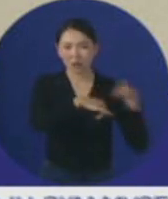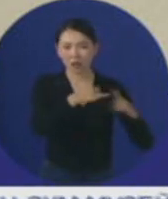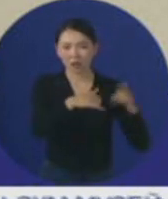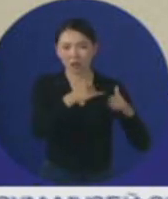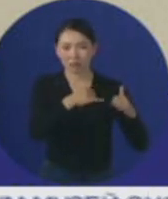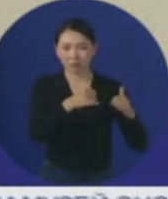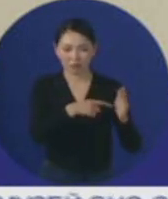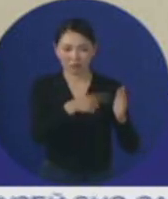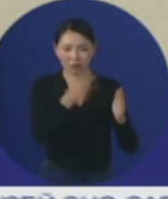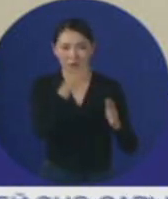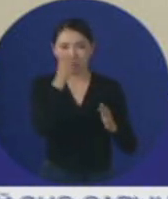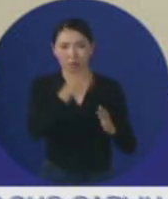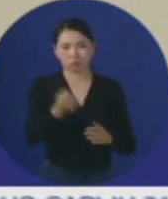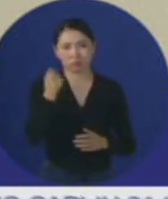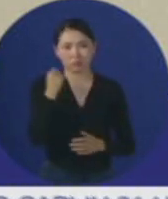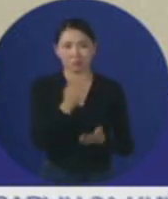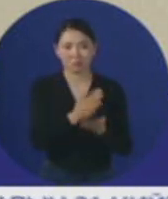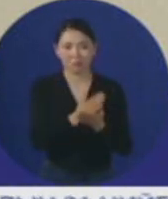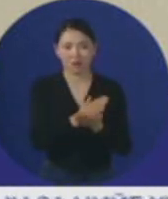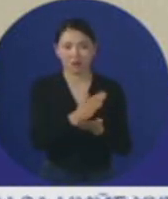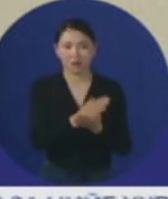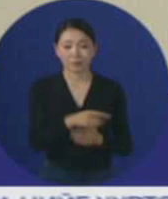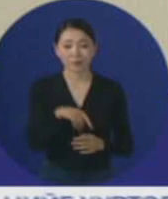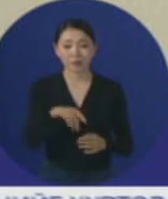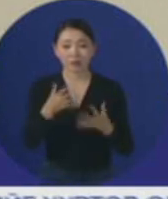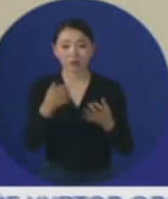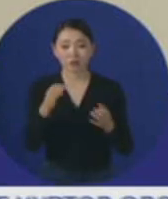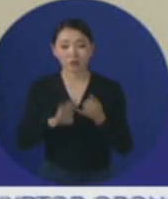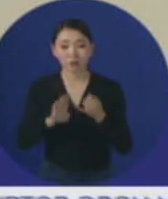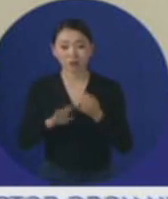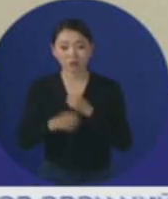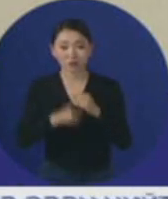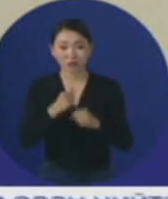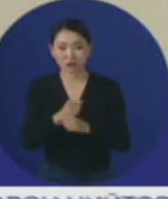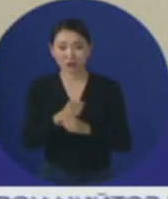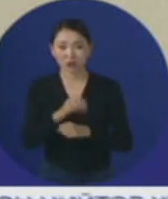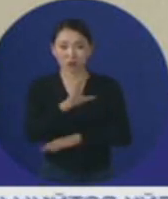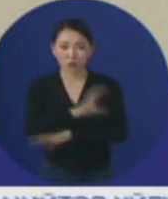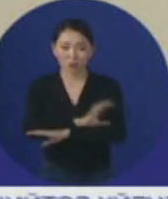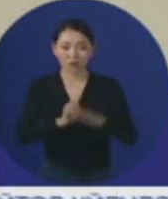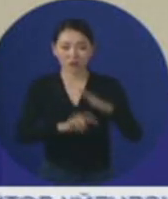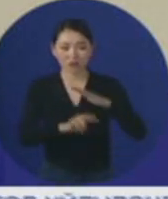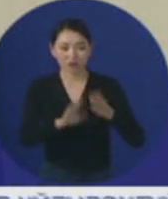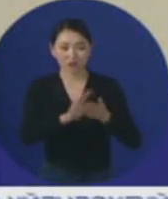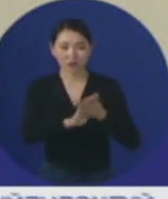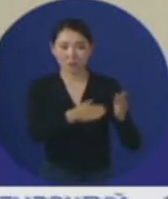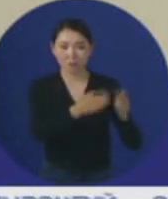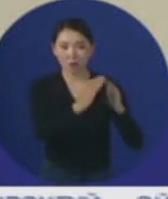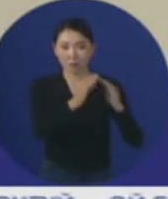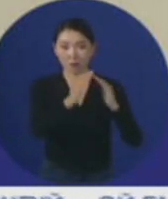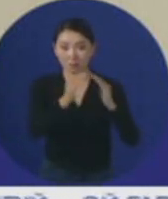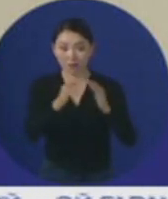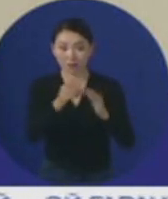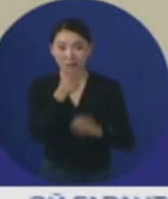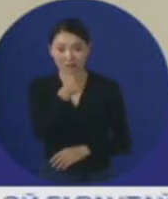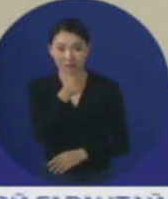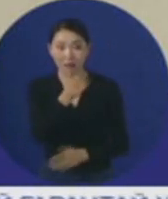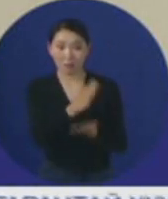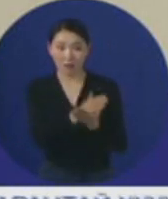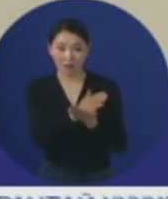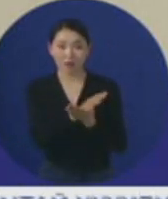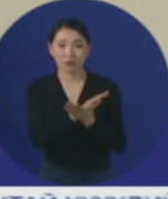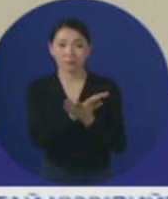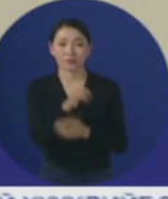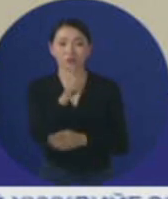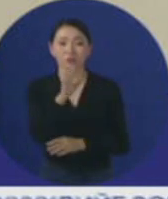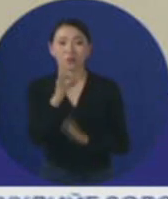юм услаг. За яг хөө сүүлийн жилүүдэд бол мэдээж одоо нэлийн сургууль цэцэрлэгүүдийг барьдаг төсөсөн асуудалтай бол нэлээдгүй шийдэж бас өвчж байгаа сайн талтай. За